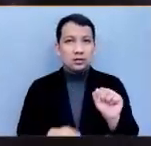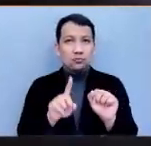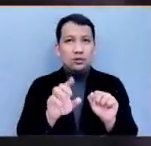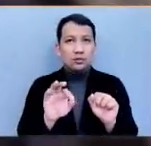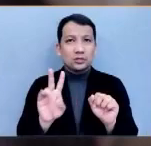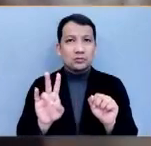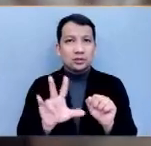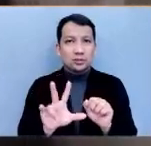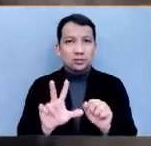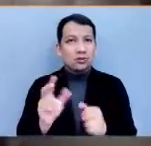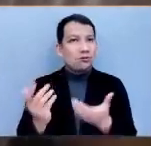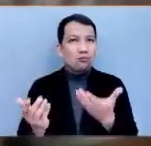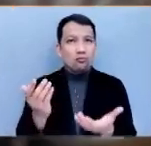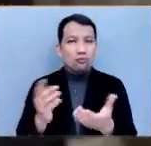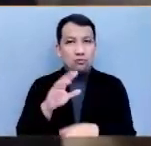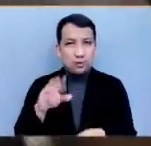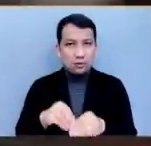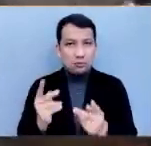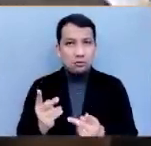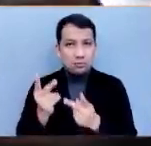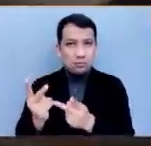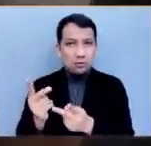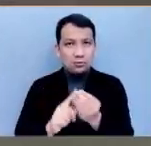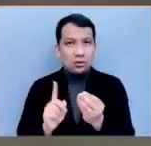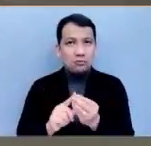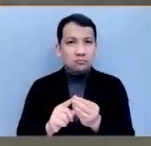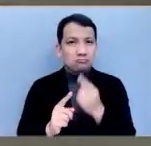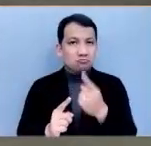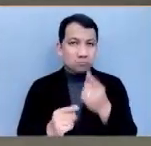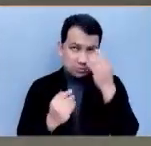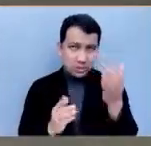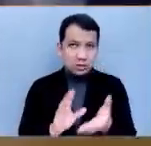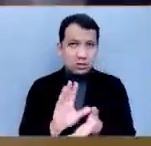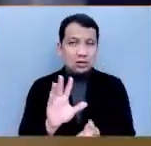9173, wala hong provision na nagbibigay ng